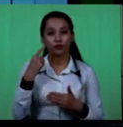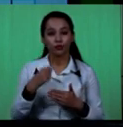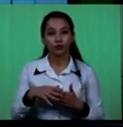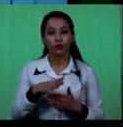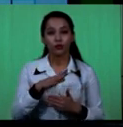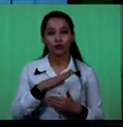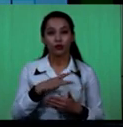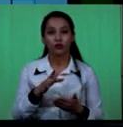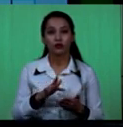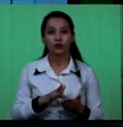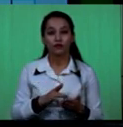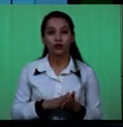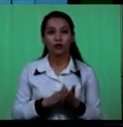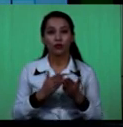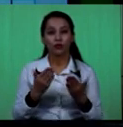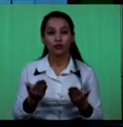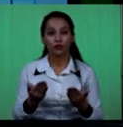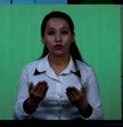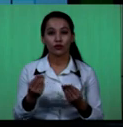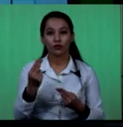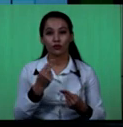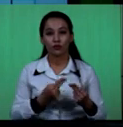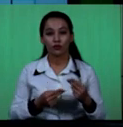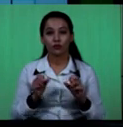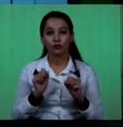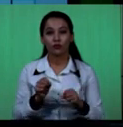bo'lsa, daftarlaringizni ochib, chizib oling.